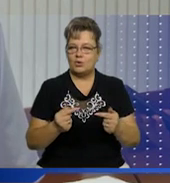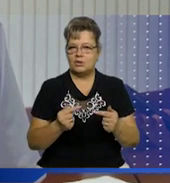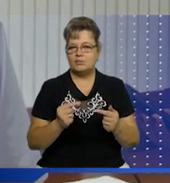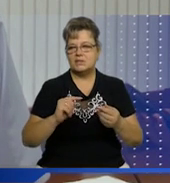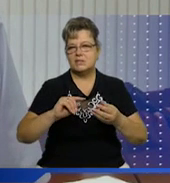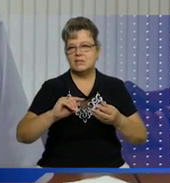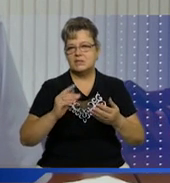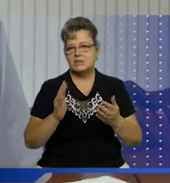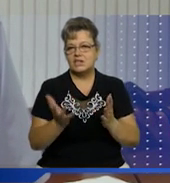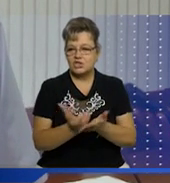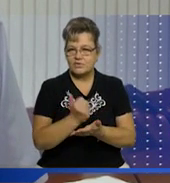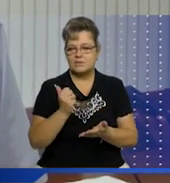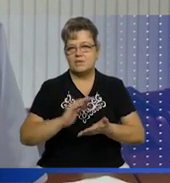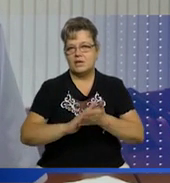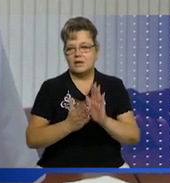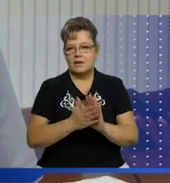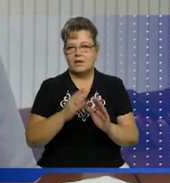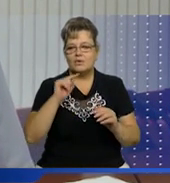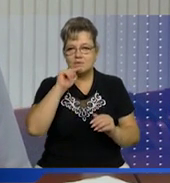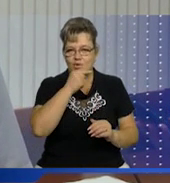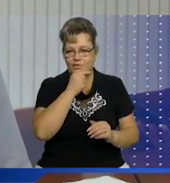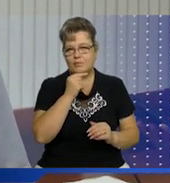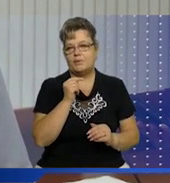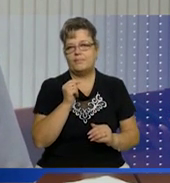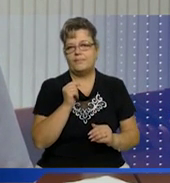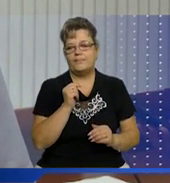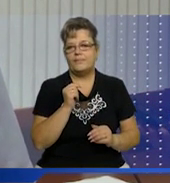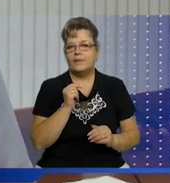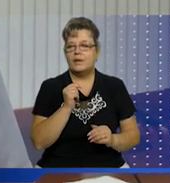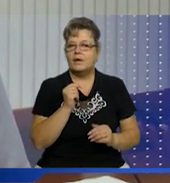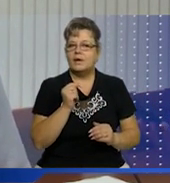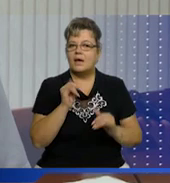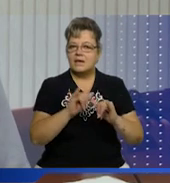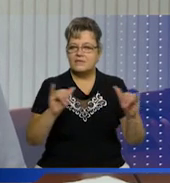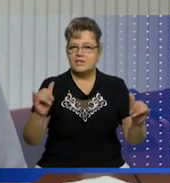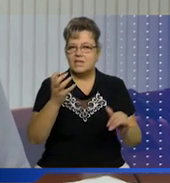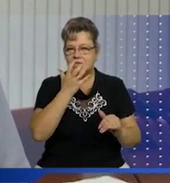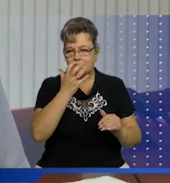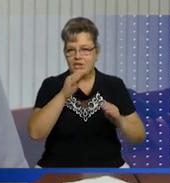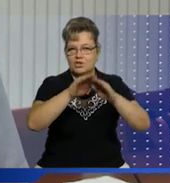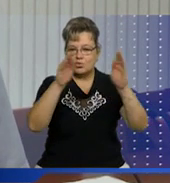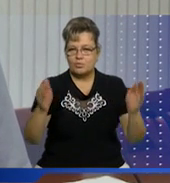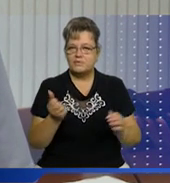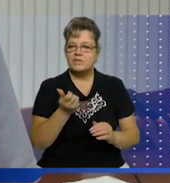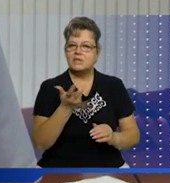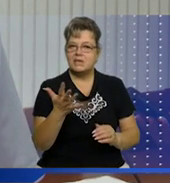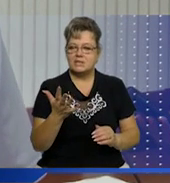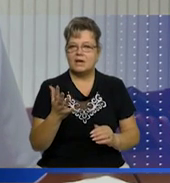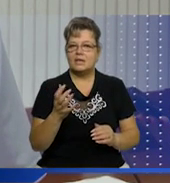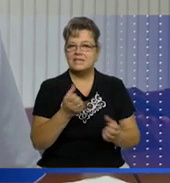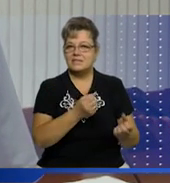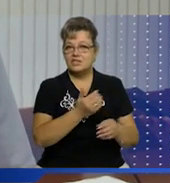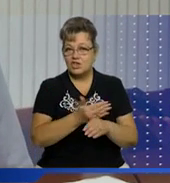определенными сложившимися социально-экономическими условиями, конечно, развитие тепличных комплексов